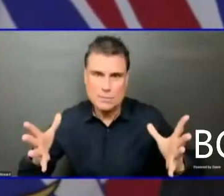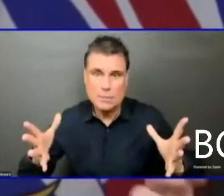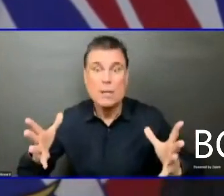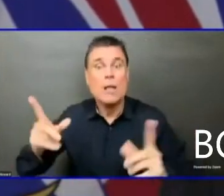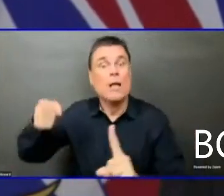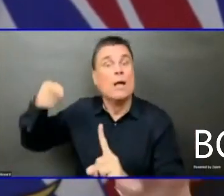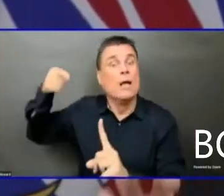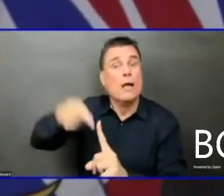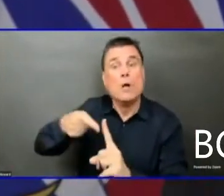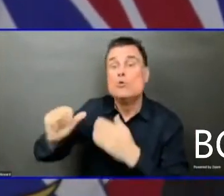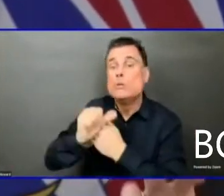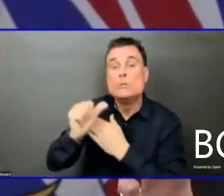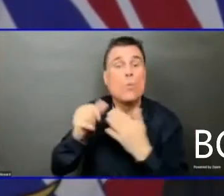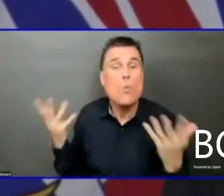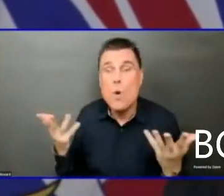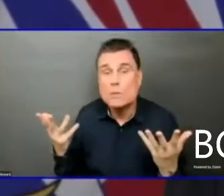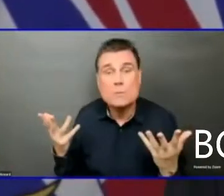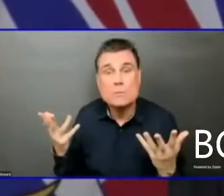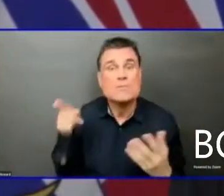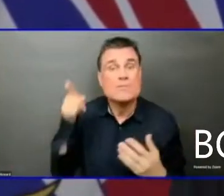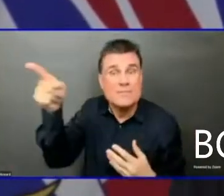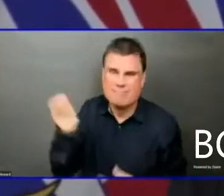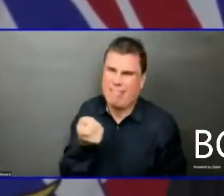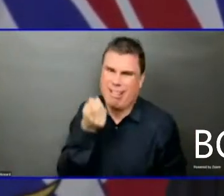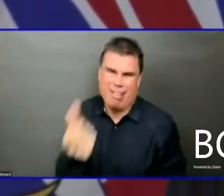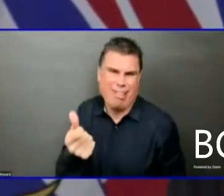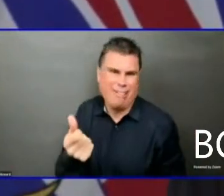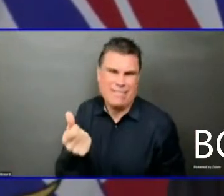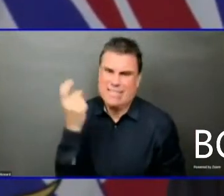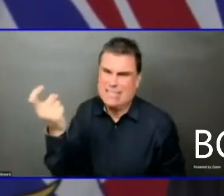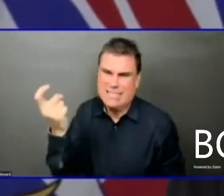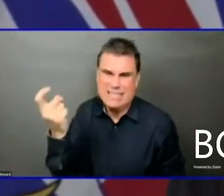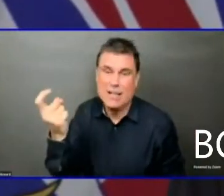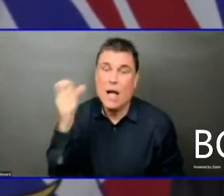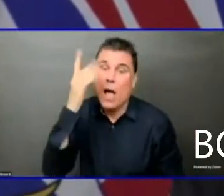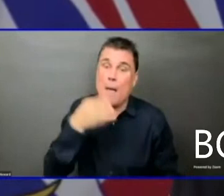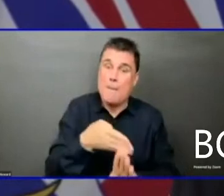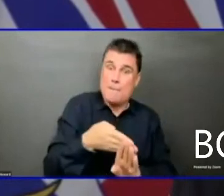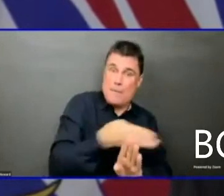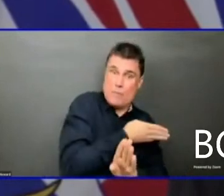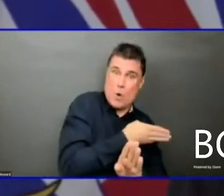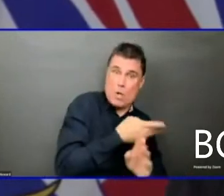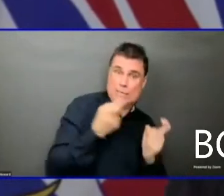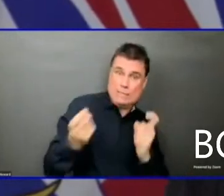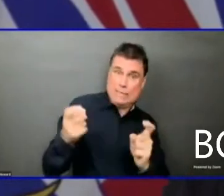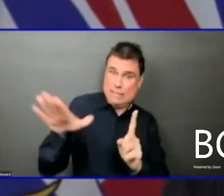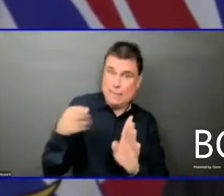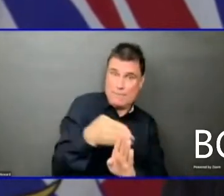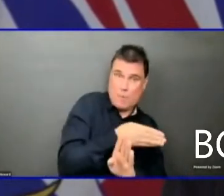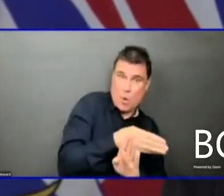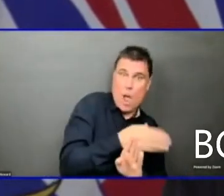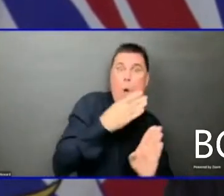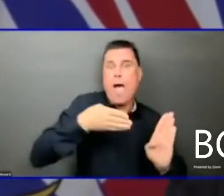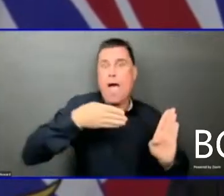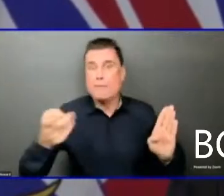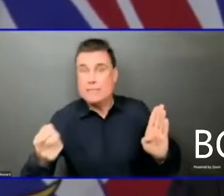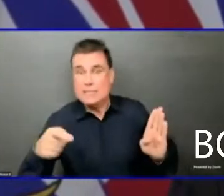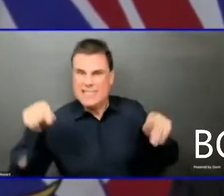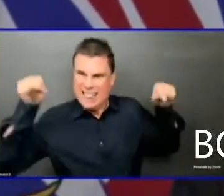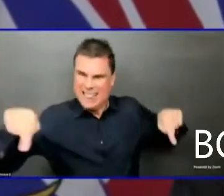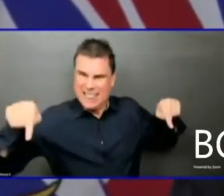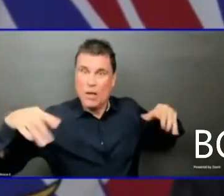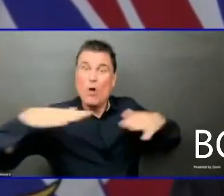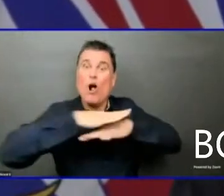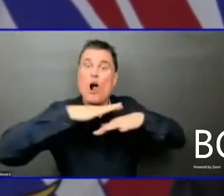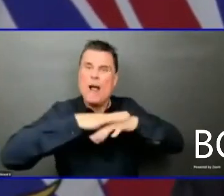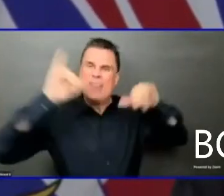滑雪是 OK 了又说不能去看电影，不能去教会 And that is where we're seeing transmission